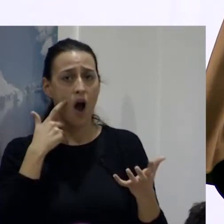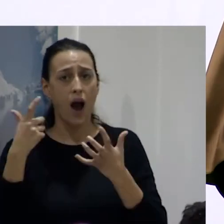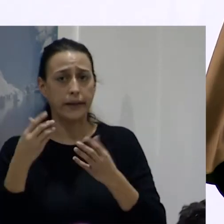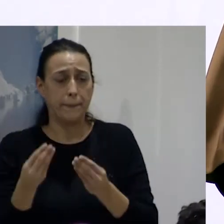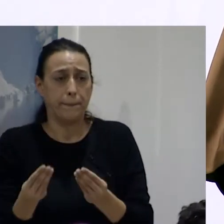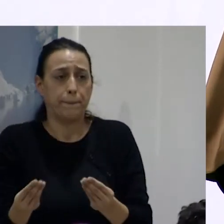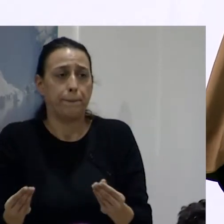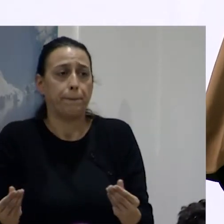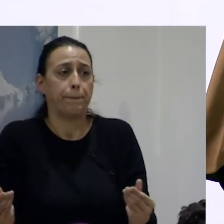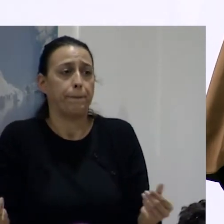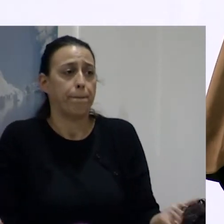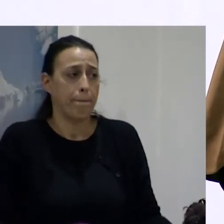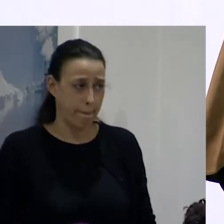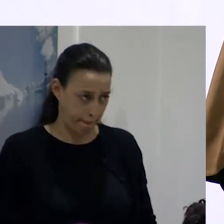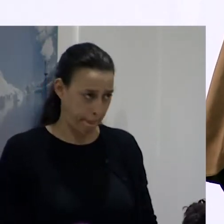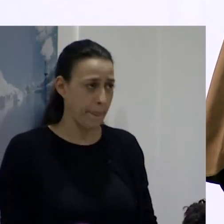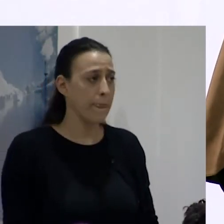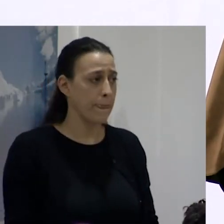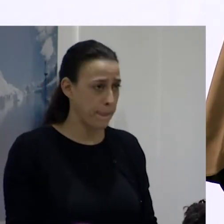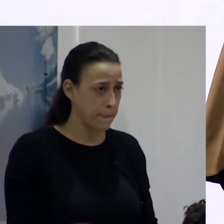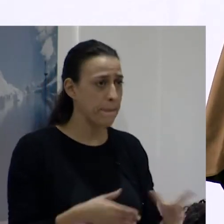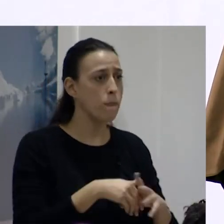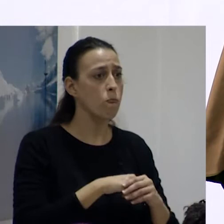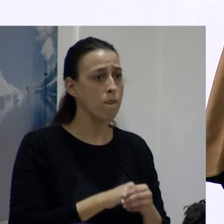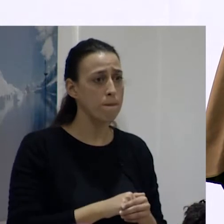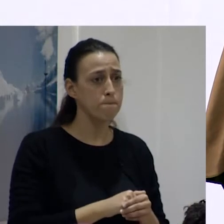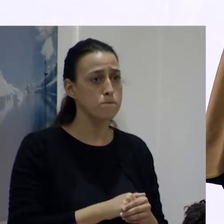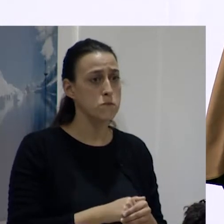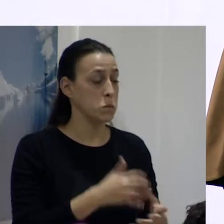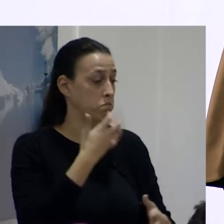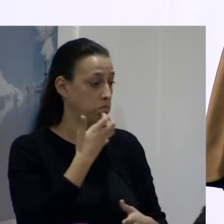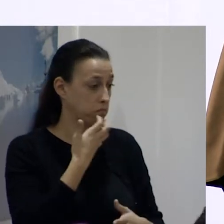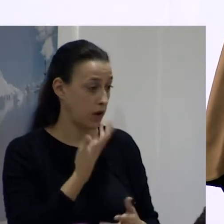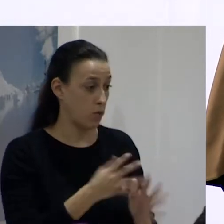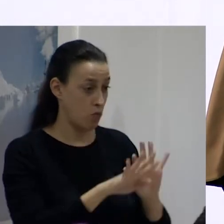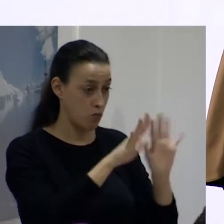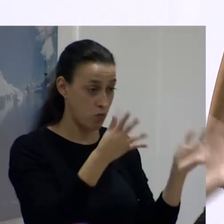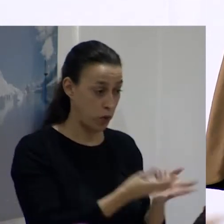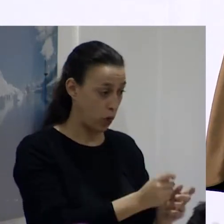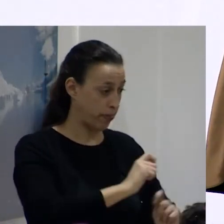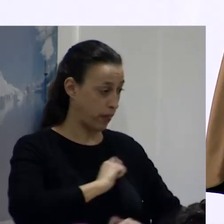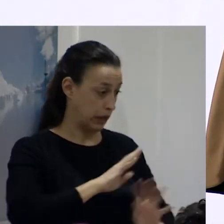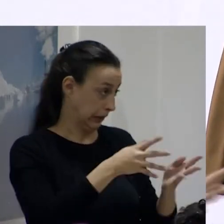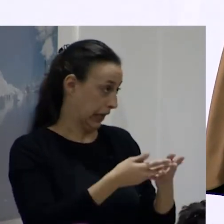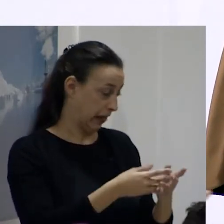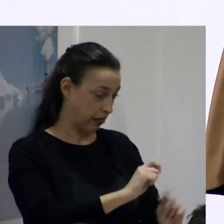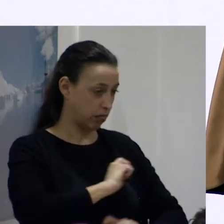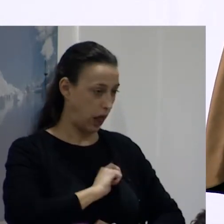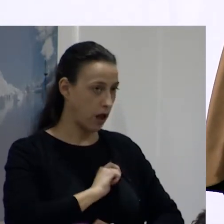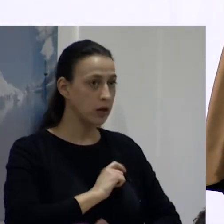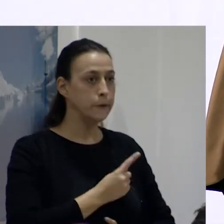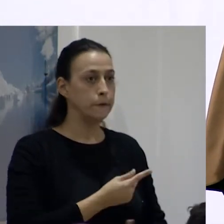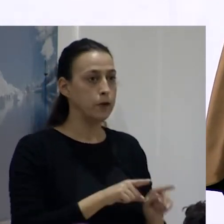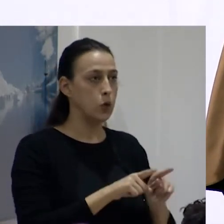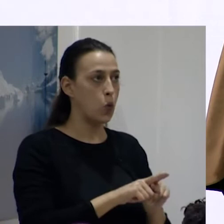més traumàtic i més conflictiu amb cultures i concepcions del món molt diferents de les nostres.